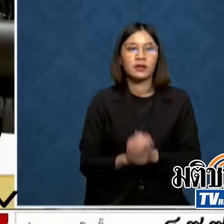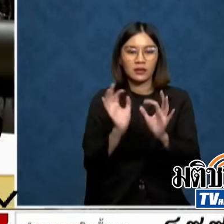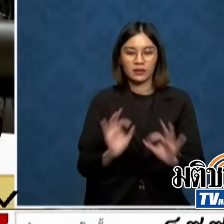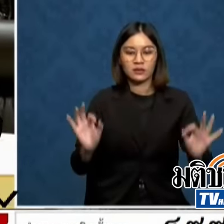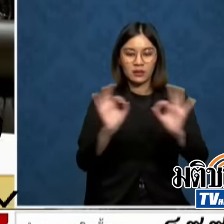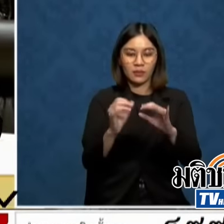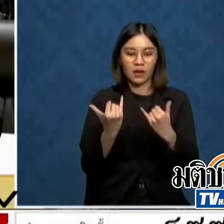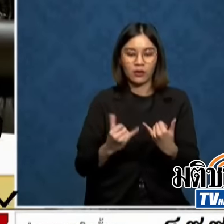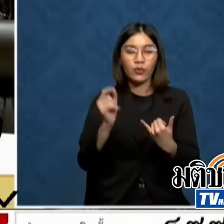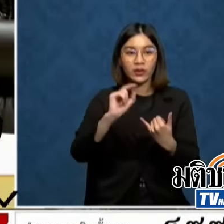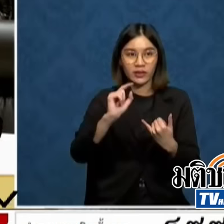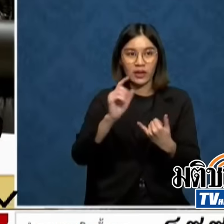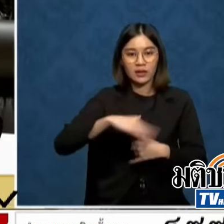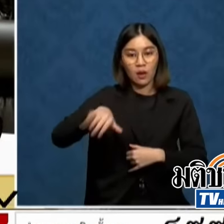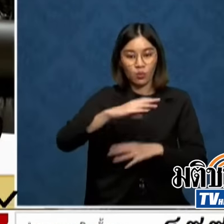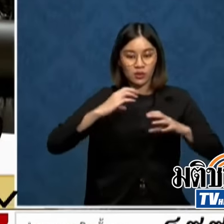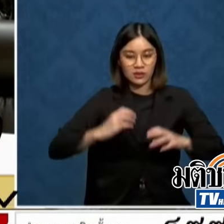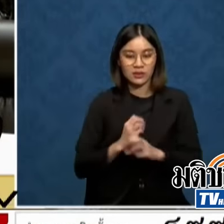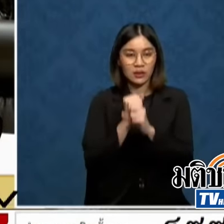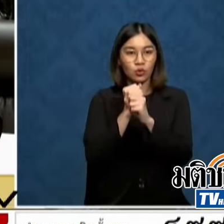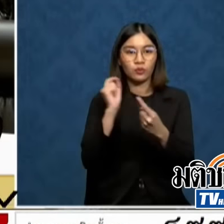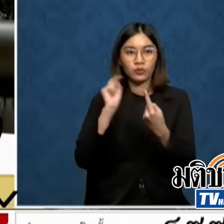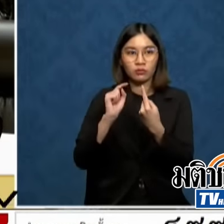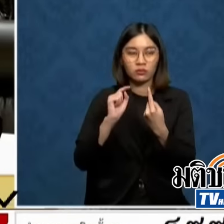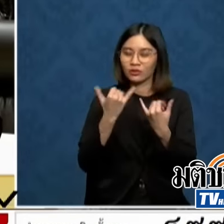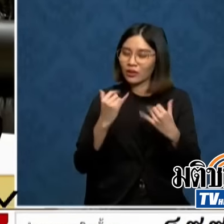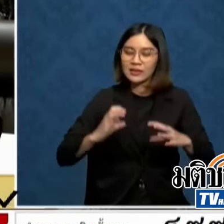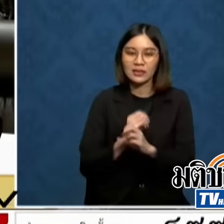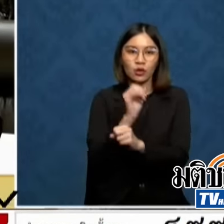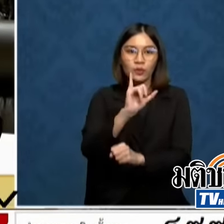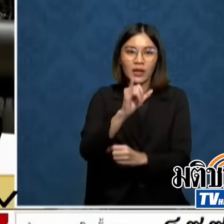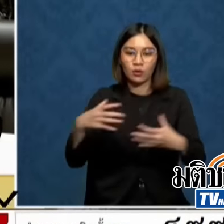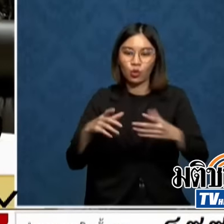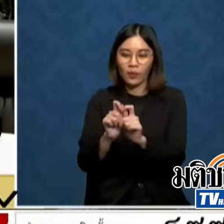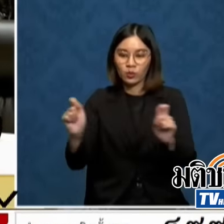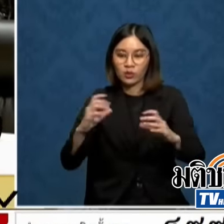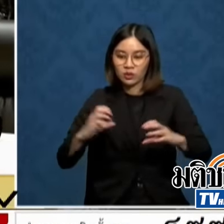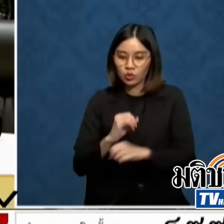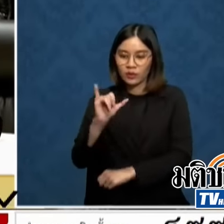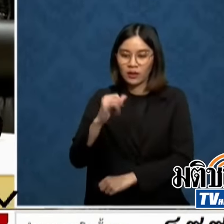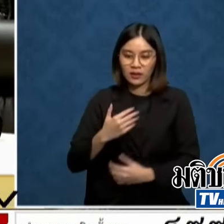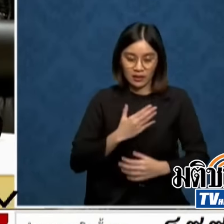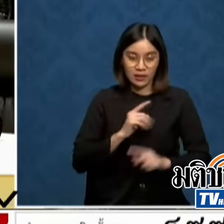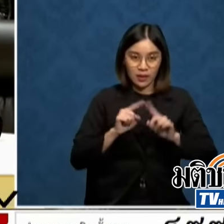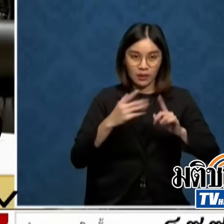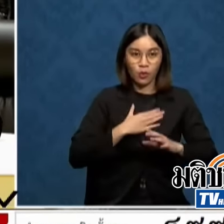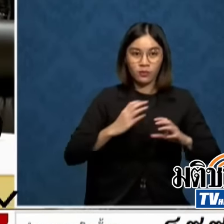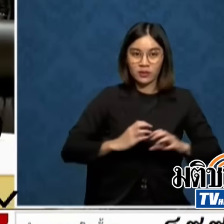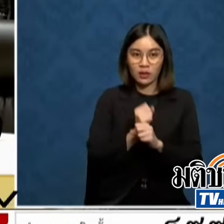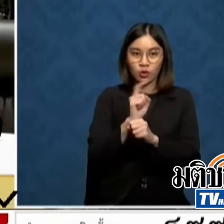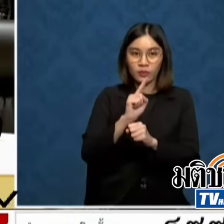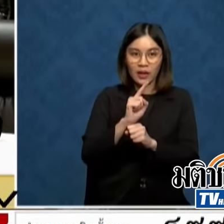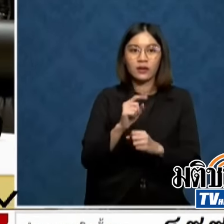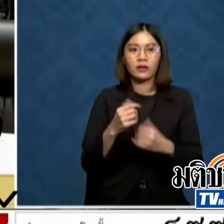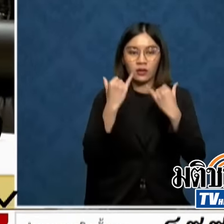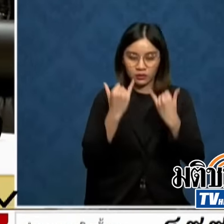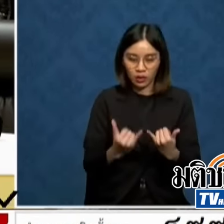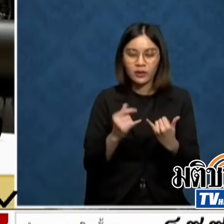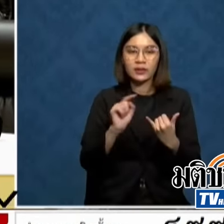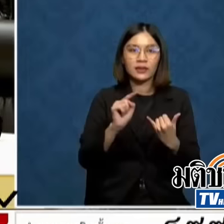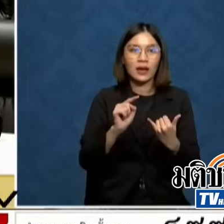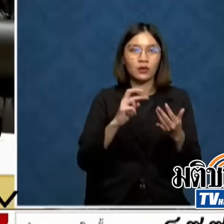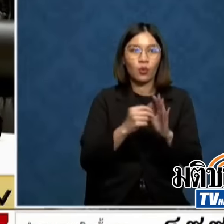นั้นวันนี้เราได้ข้อสรุปจากเรายังไม่ได้ข้อสรุปจากอนุกรรมธิการแต่ผมขอสรุปเลยว่าณสถานการณ์ต